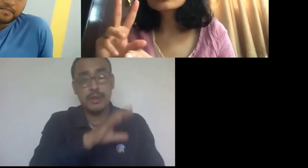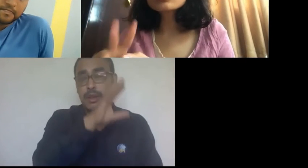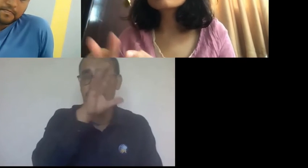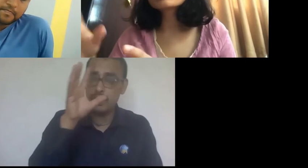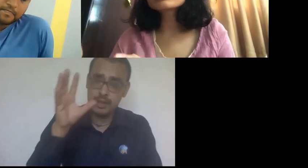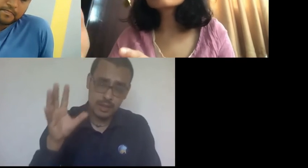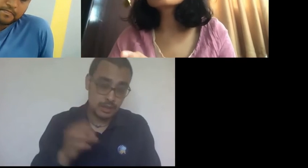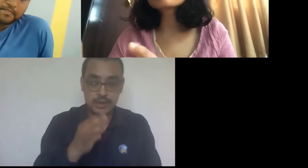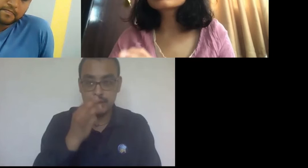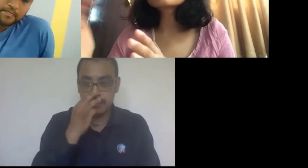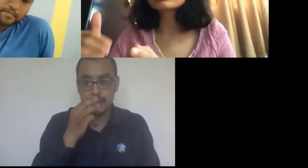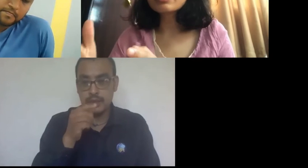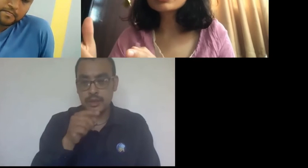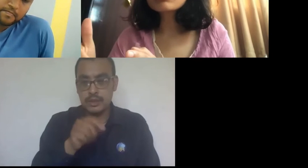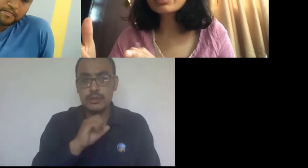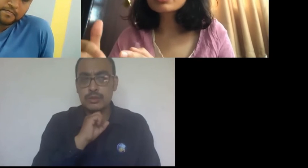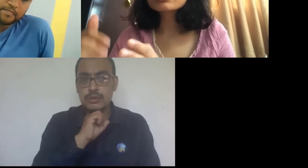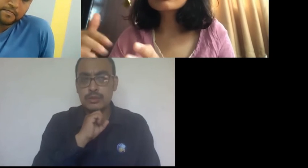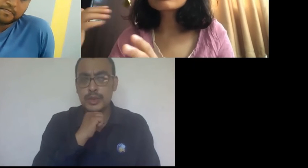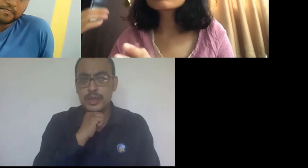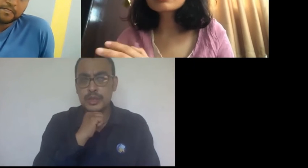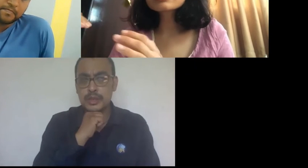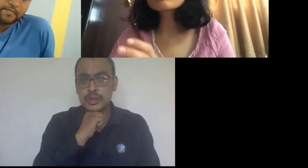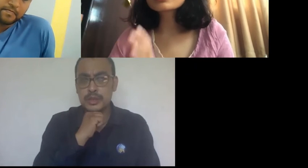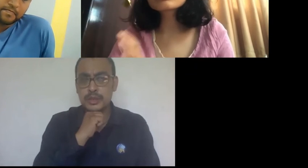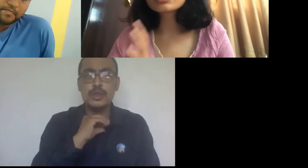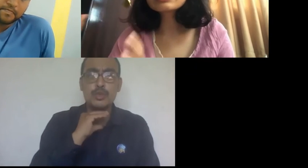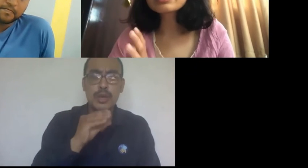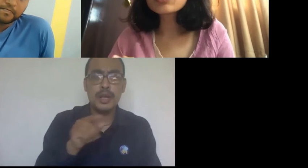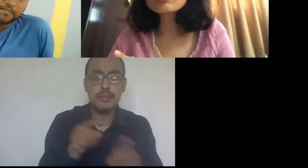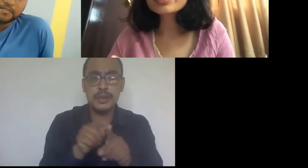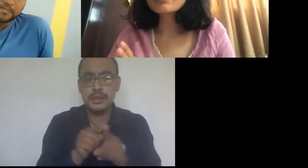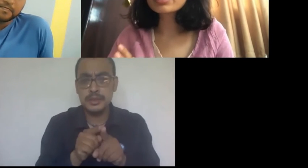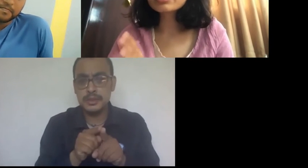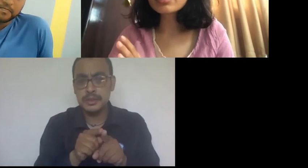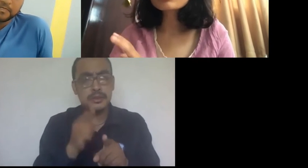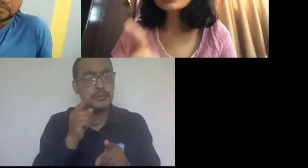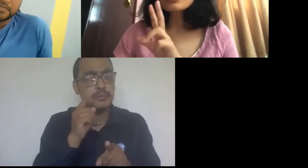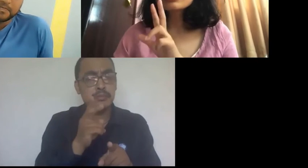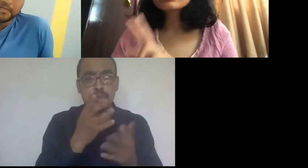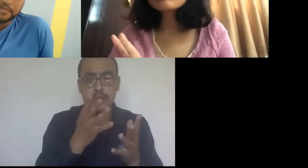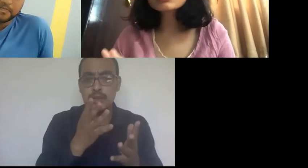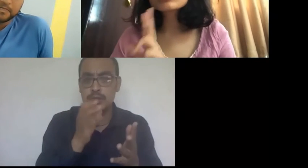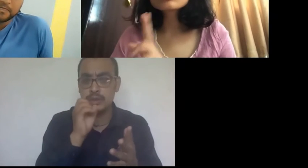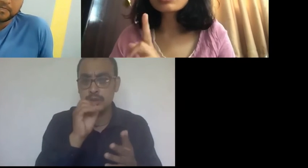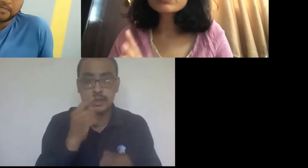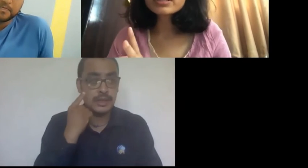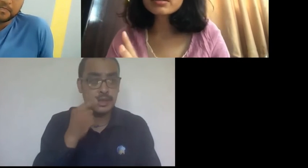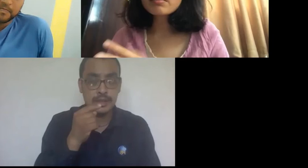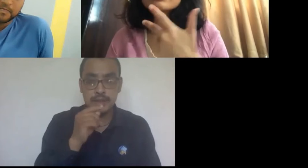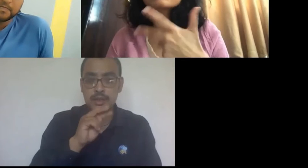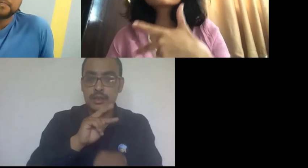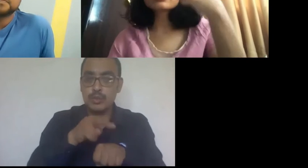होइन मेन चाहिँ यो 18 भन्दा बिलोकोलाई भन्छ, तर एडल्ट्सकोलाई चाहिँ अब यस्तो 18 नै हेर्नुपर्छ भन्ने चाहिँ छैन, बट दिनमा चाहिँ